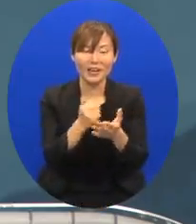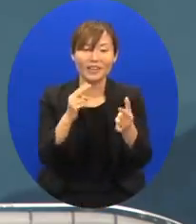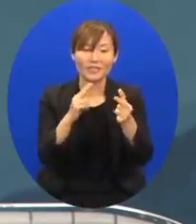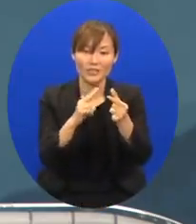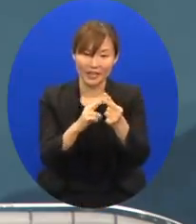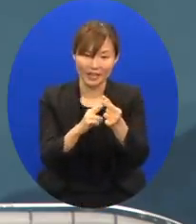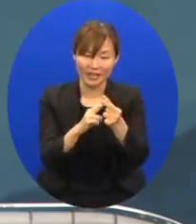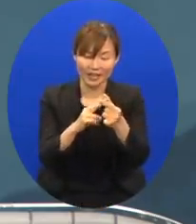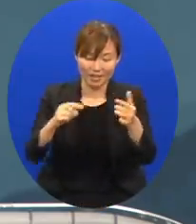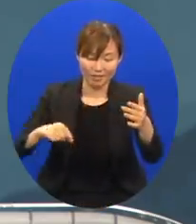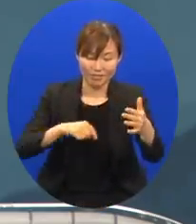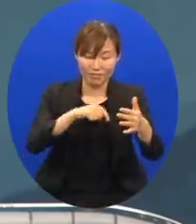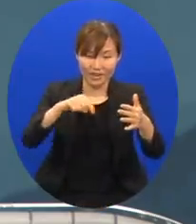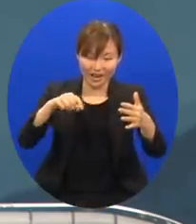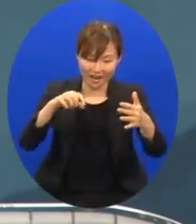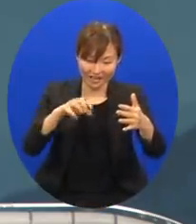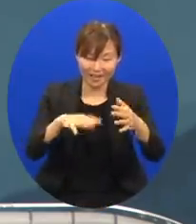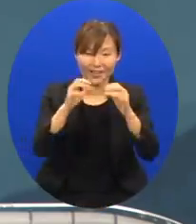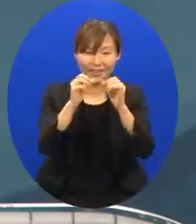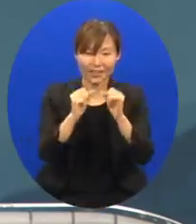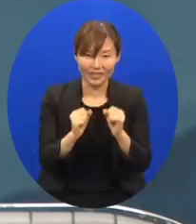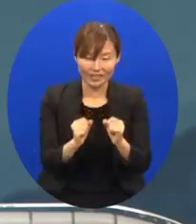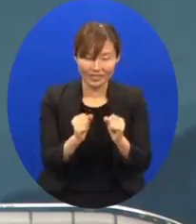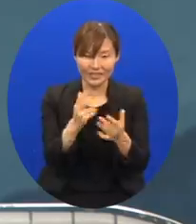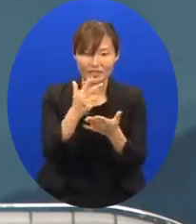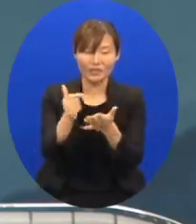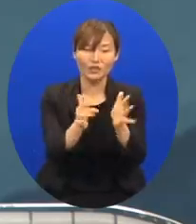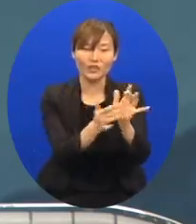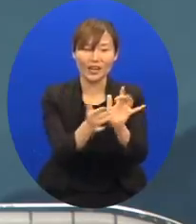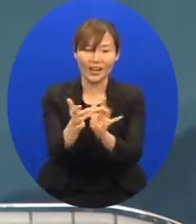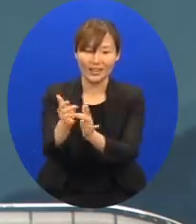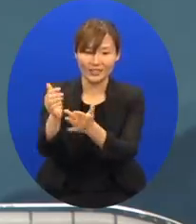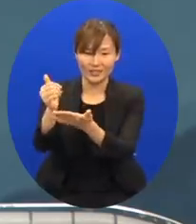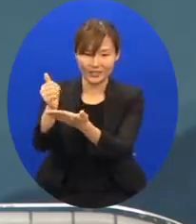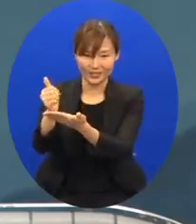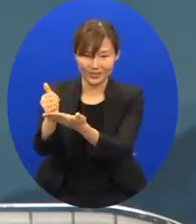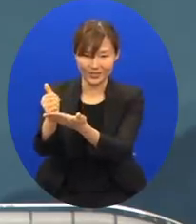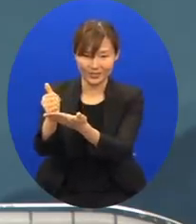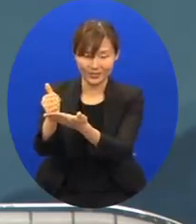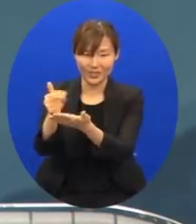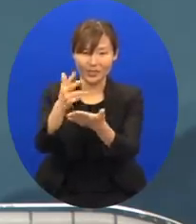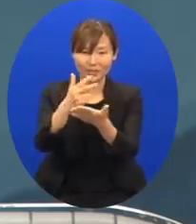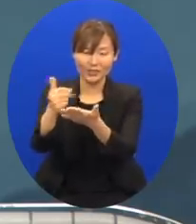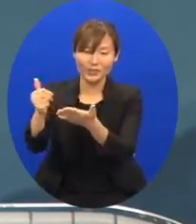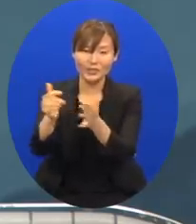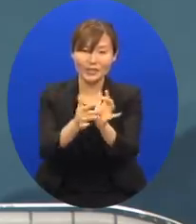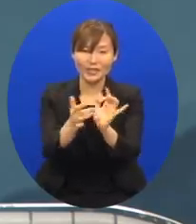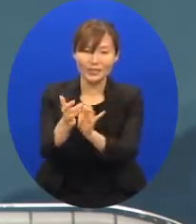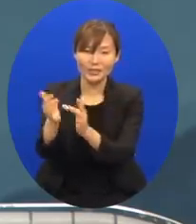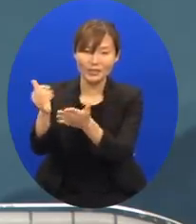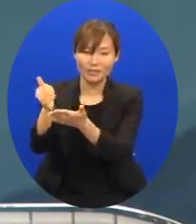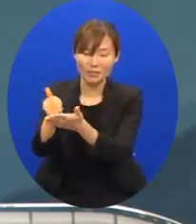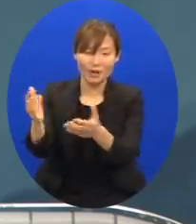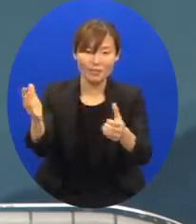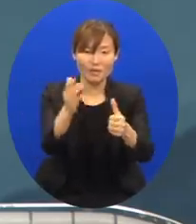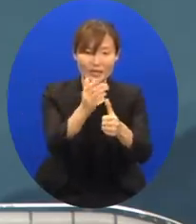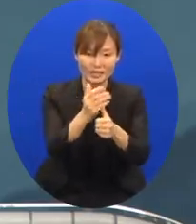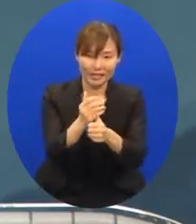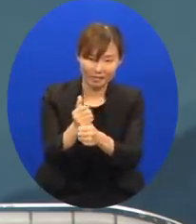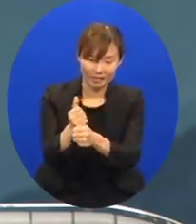안에 거하시는 주 예수님이 있어요 주 예수님만 붙잡고 나가면 반드시 길이